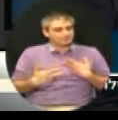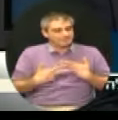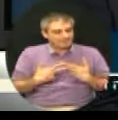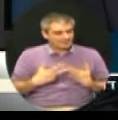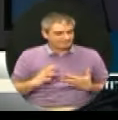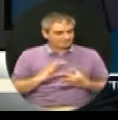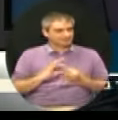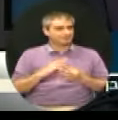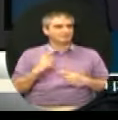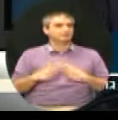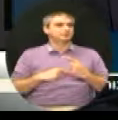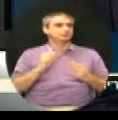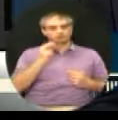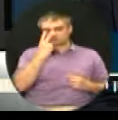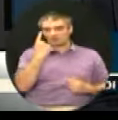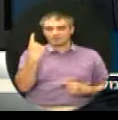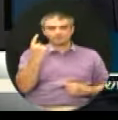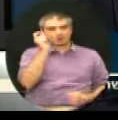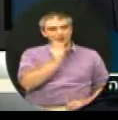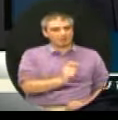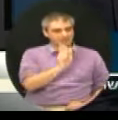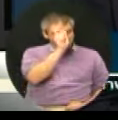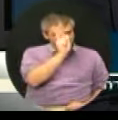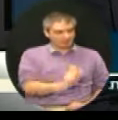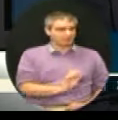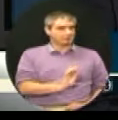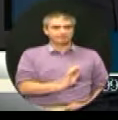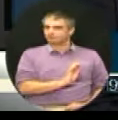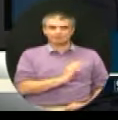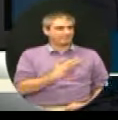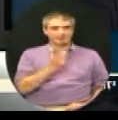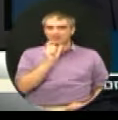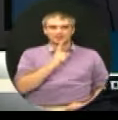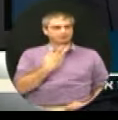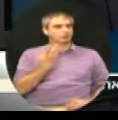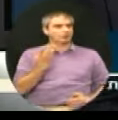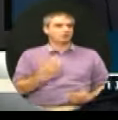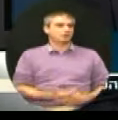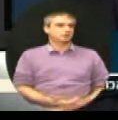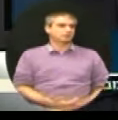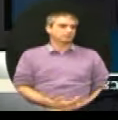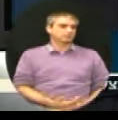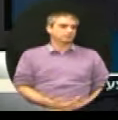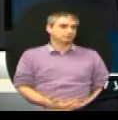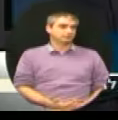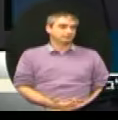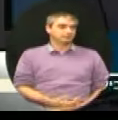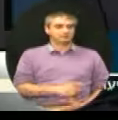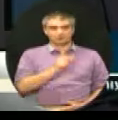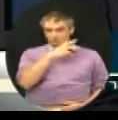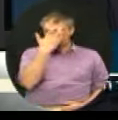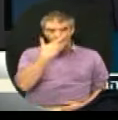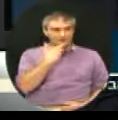מקרבת, ומסורת שרואה בכל אדם אדם, ואין אדם שאין לו שעה, והנה הרב